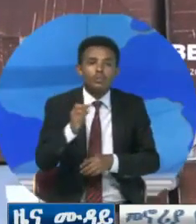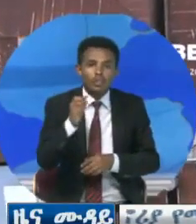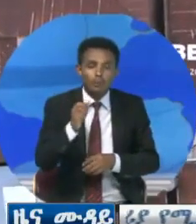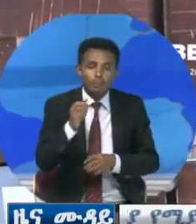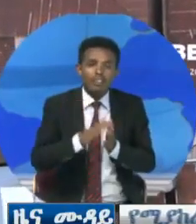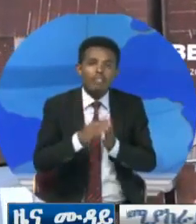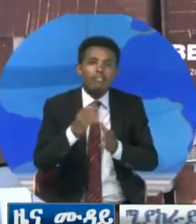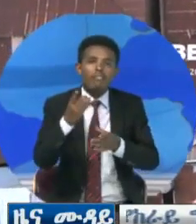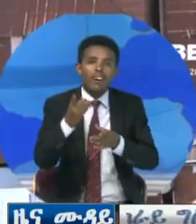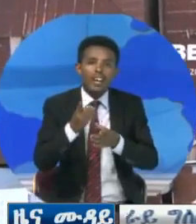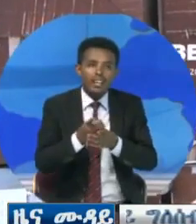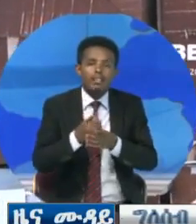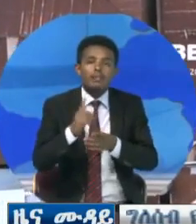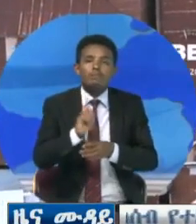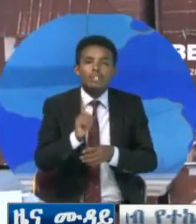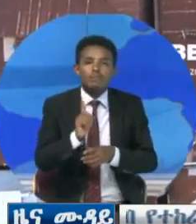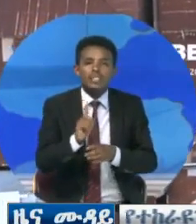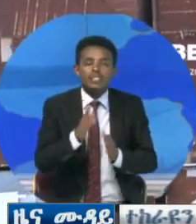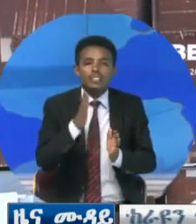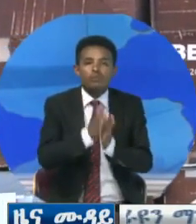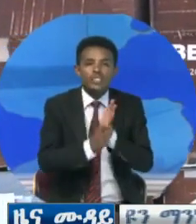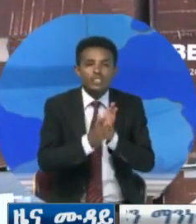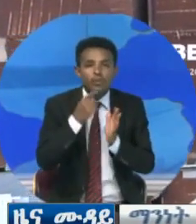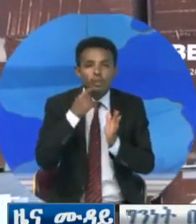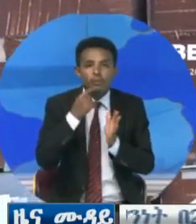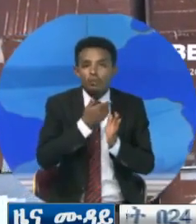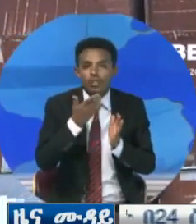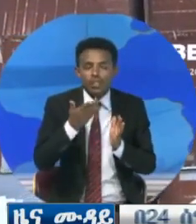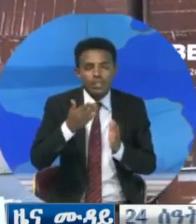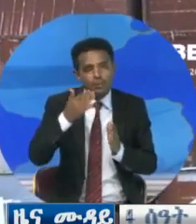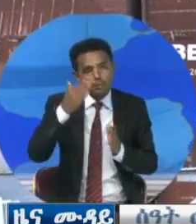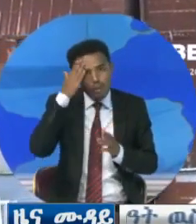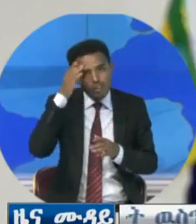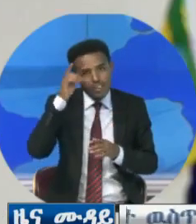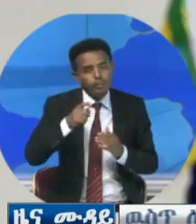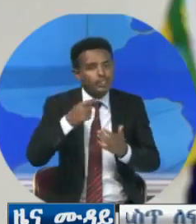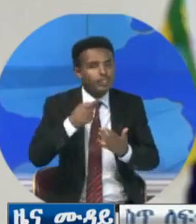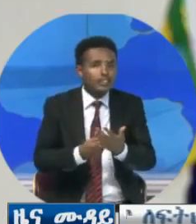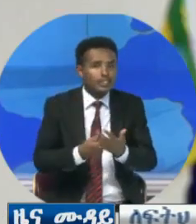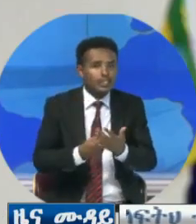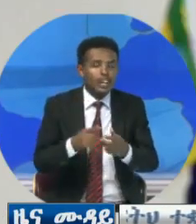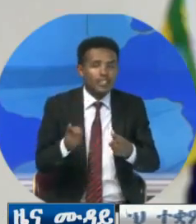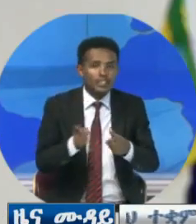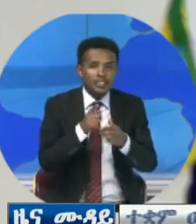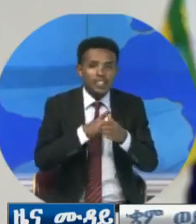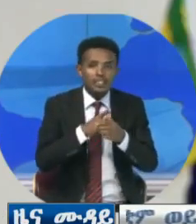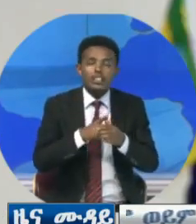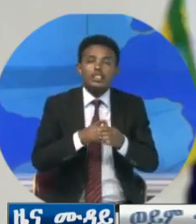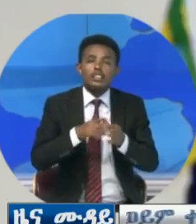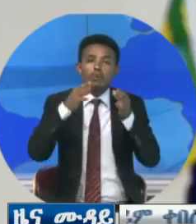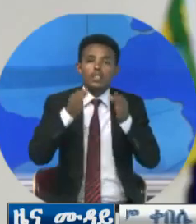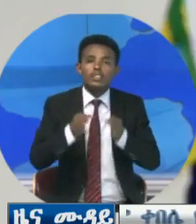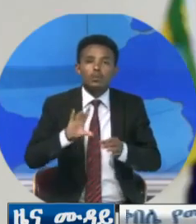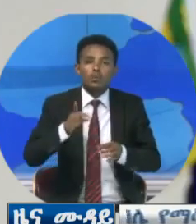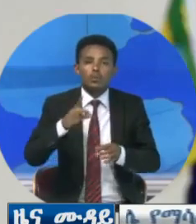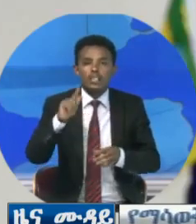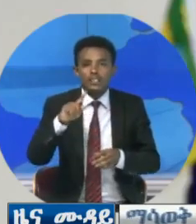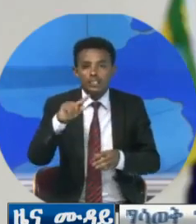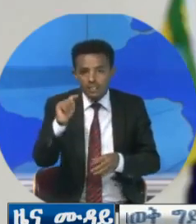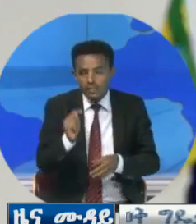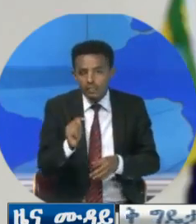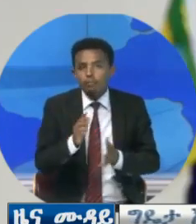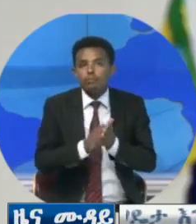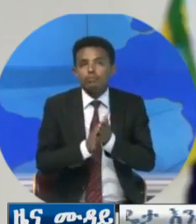በማህደሬ በፋይሌ ምን ምን ነገር ነው የተፈጸመው የሚለውን ነገር ማወቅ አለበት። ስለዚህ አንደኛ የወሳኝ ኩነት ምዝገባ